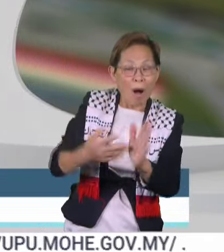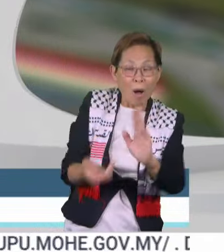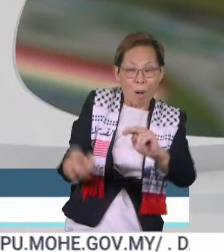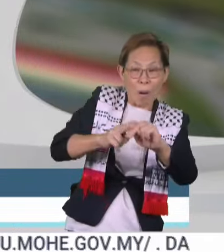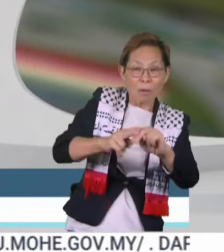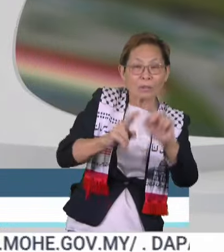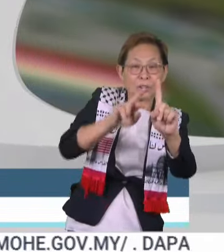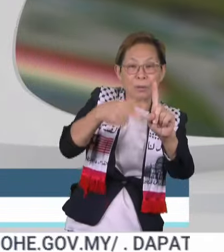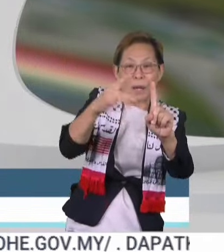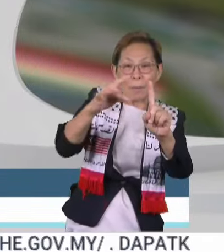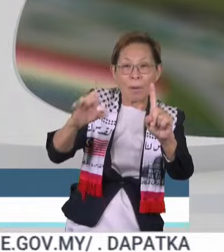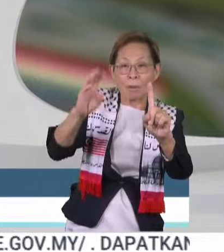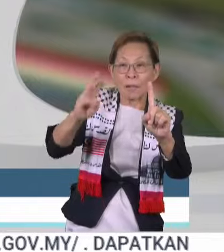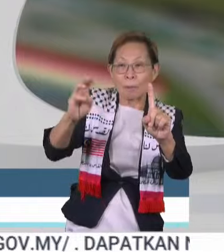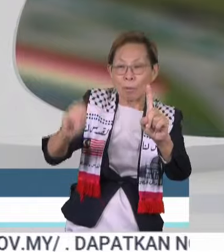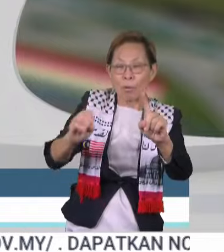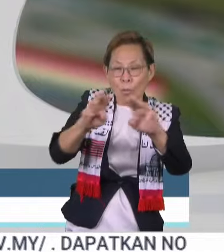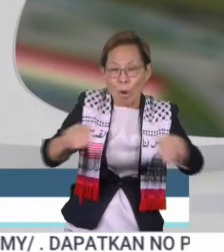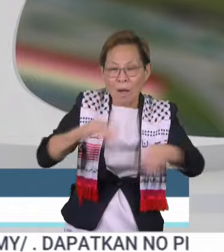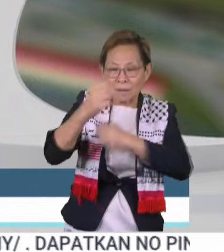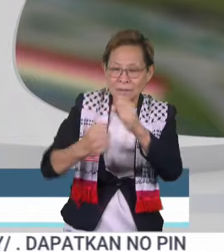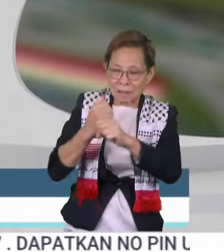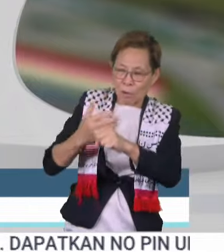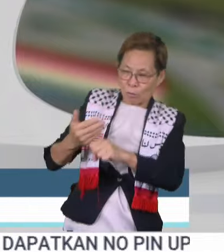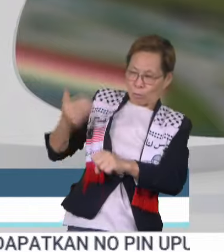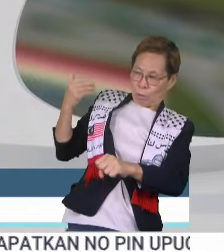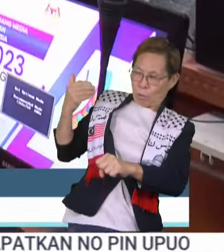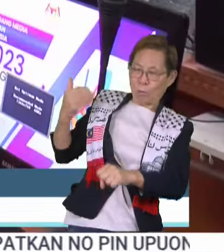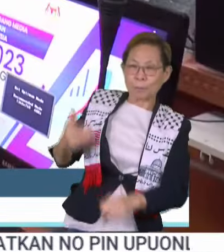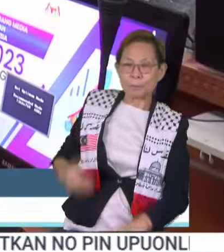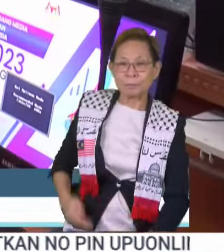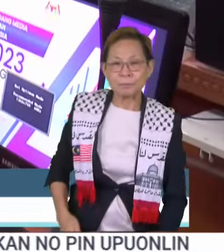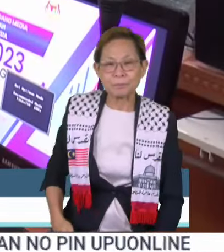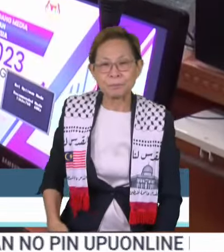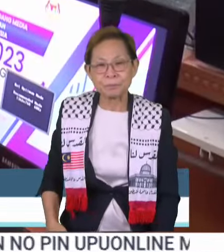berbanding 1,860 calon tahun sebelumnya.